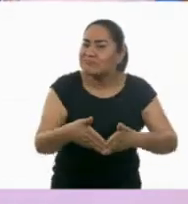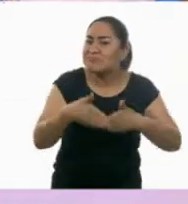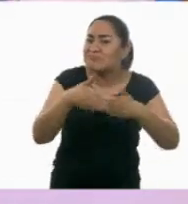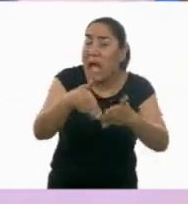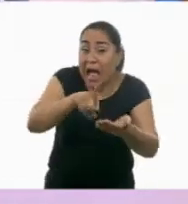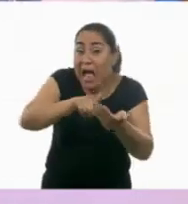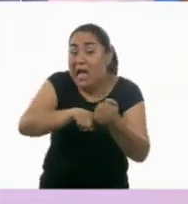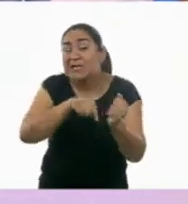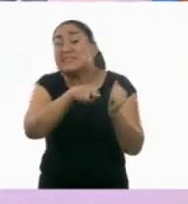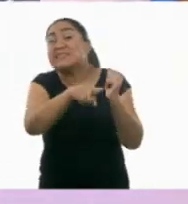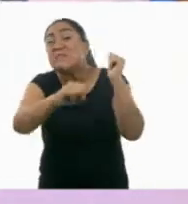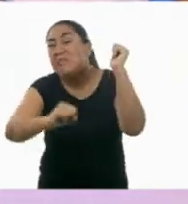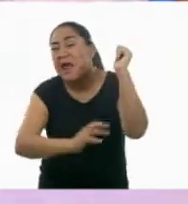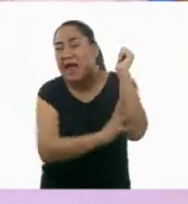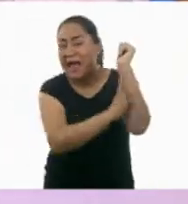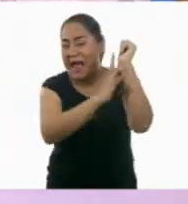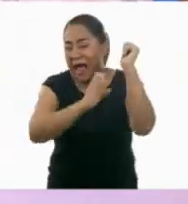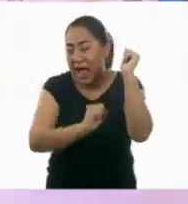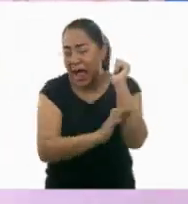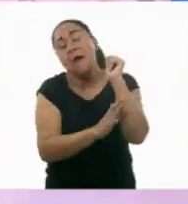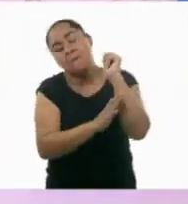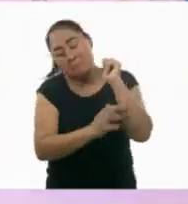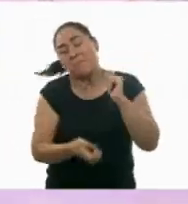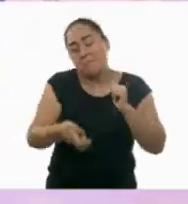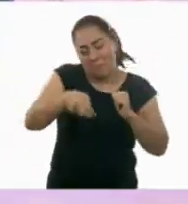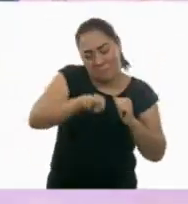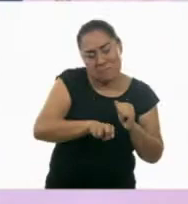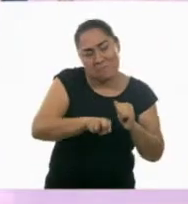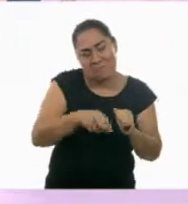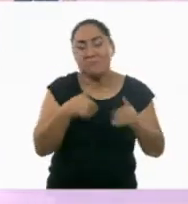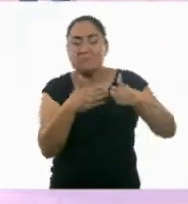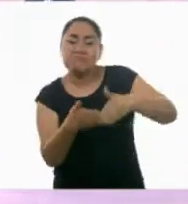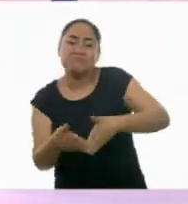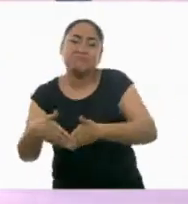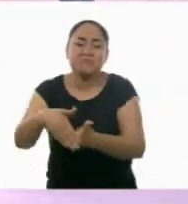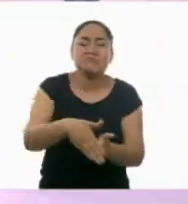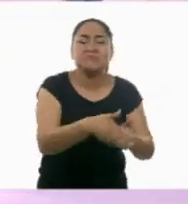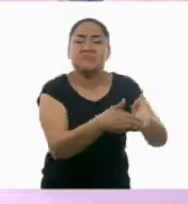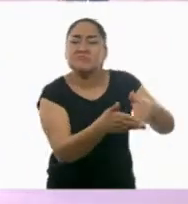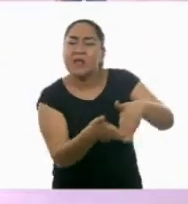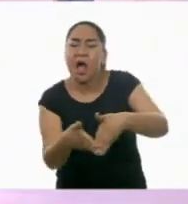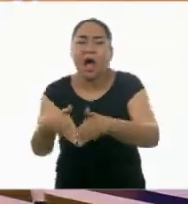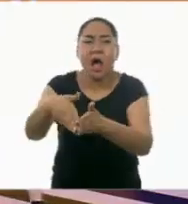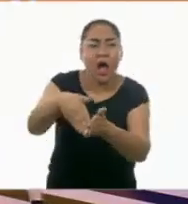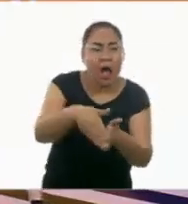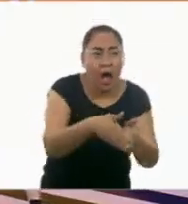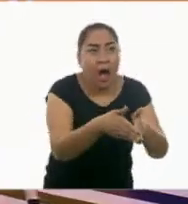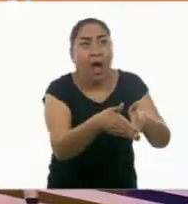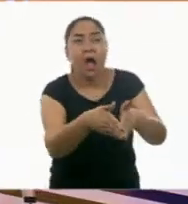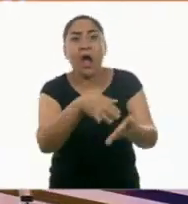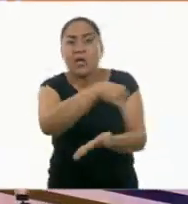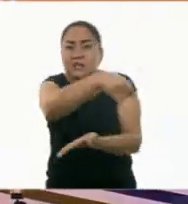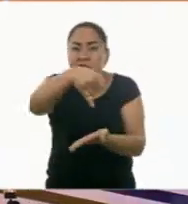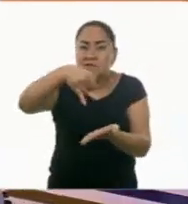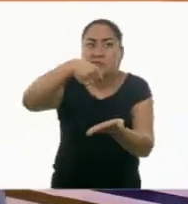a a a a a a a a a a a a a a a a a a a a a a a a